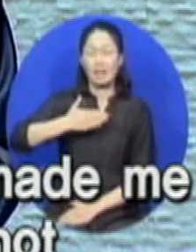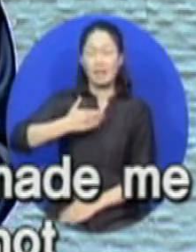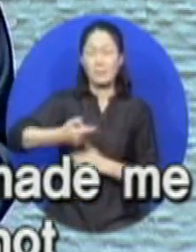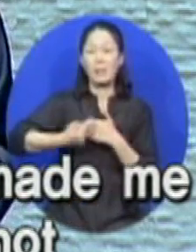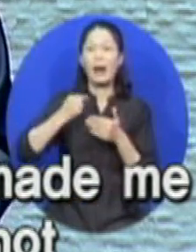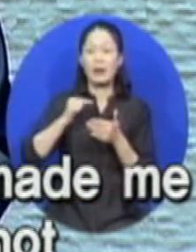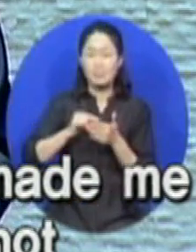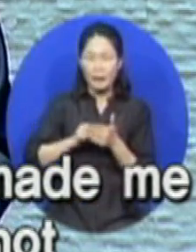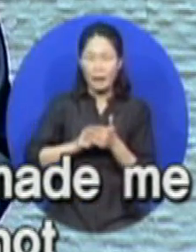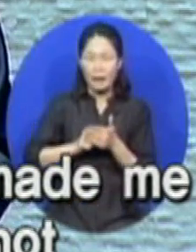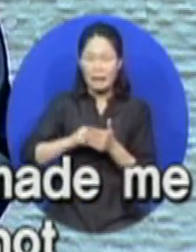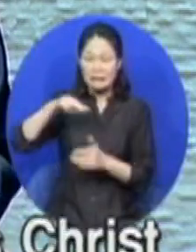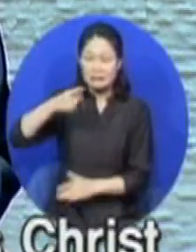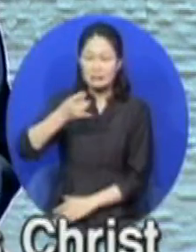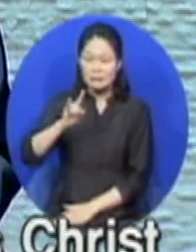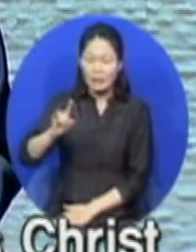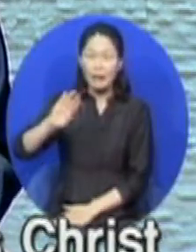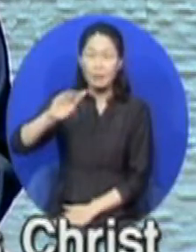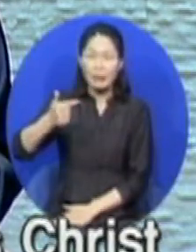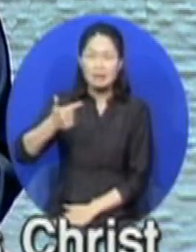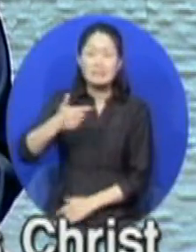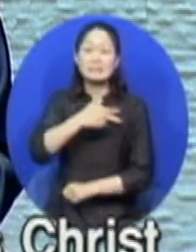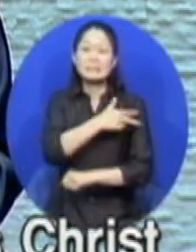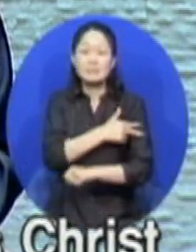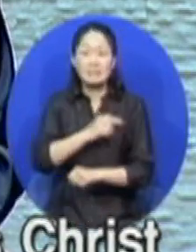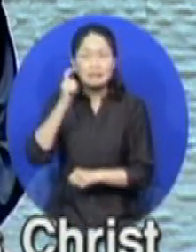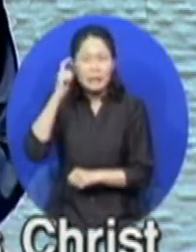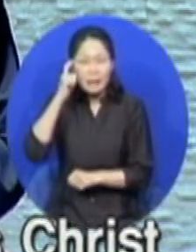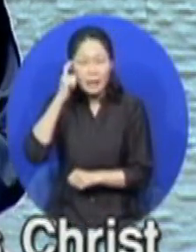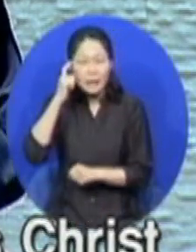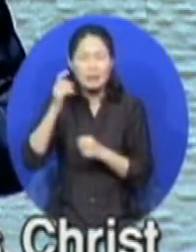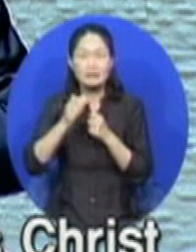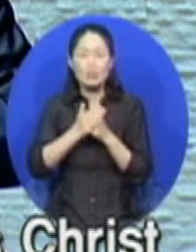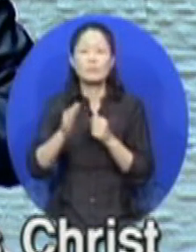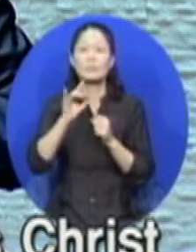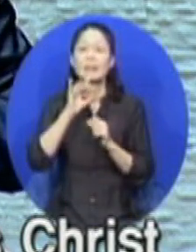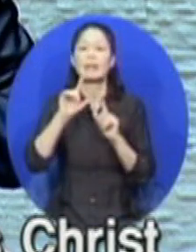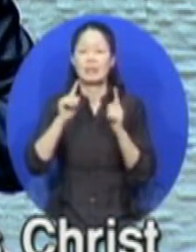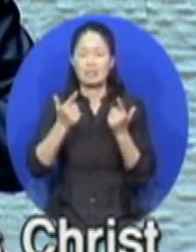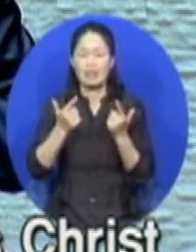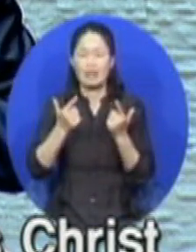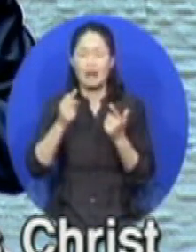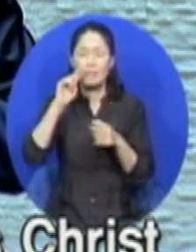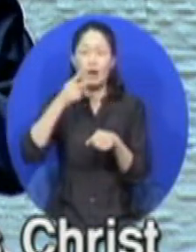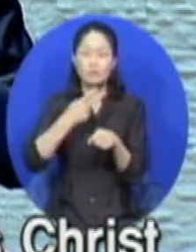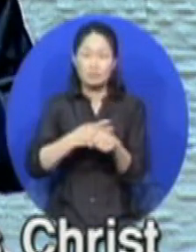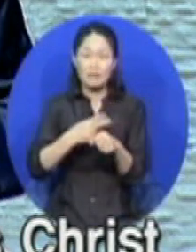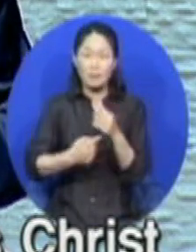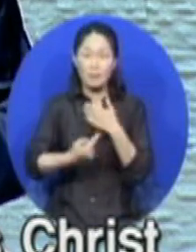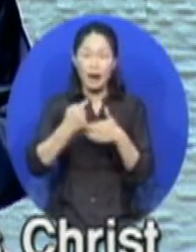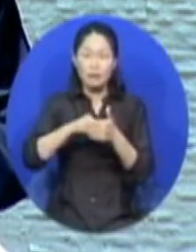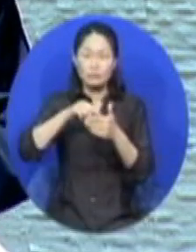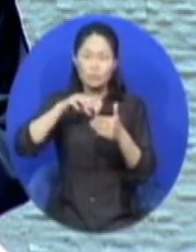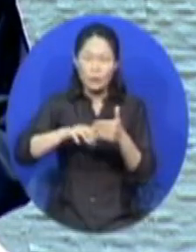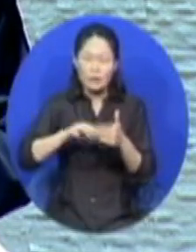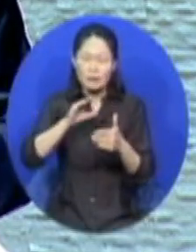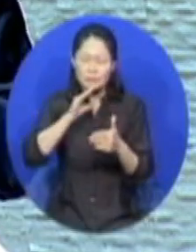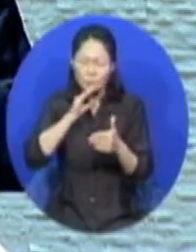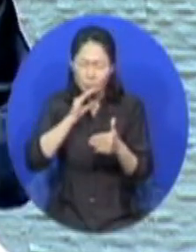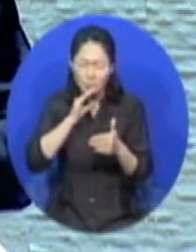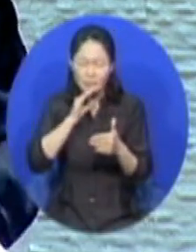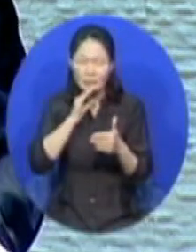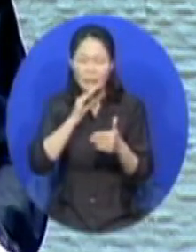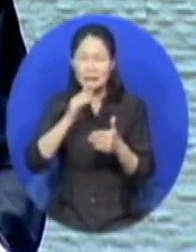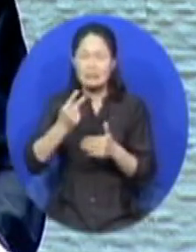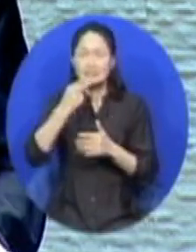씁 일반 집사 생각만 해서 그런건 아니라 사도 바울이 16 안에 정말 살아 역사하셔서 떤